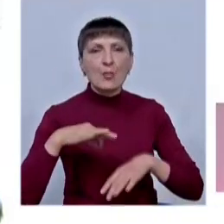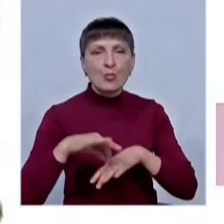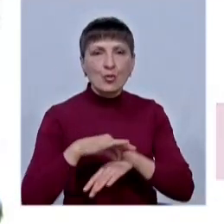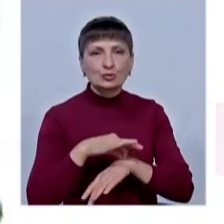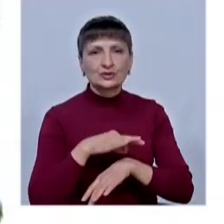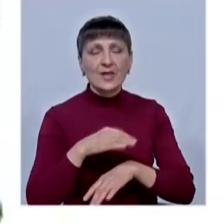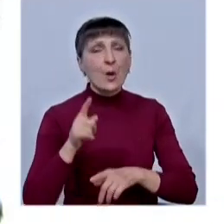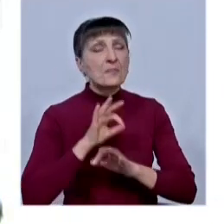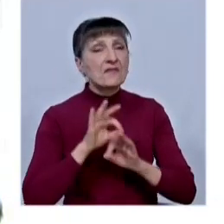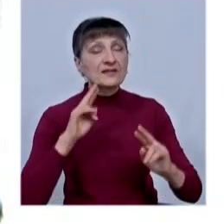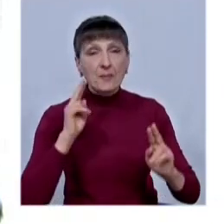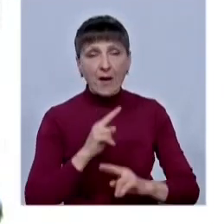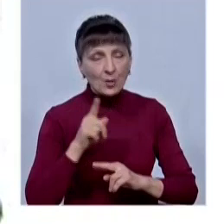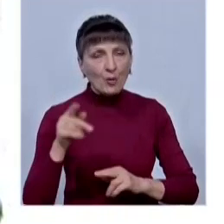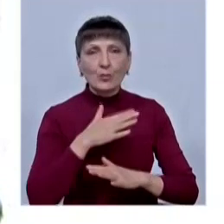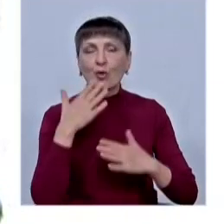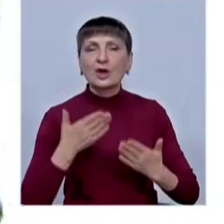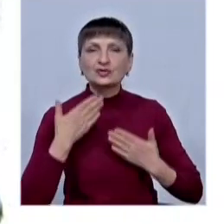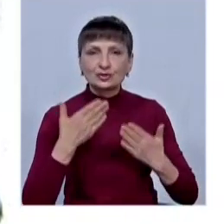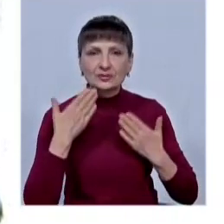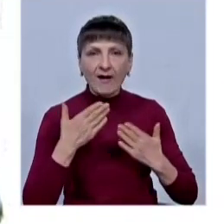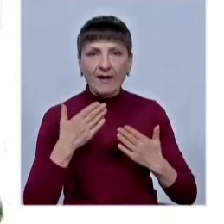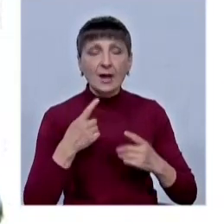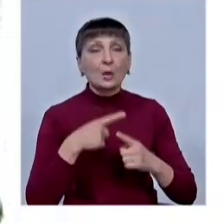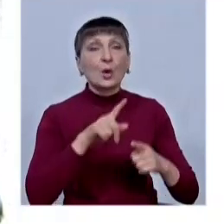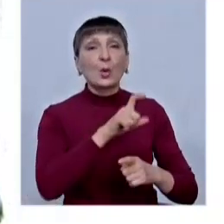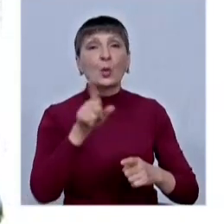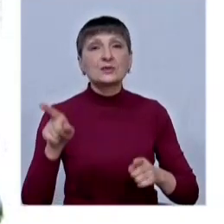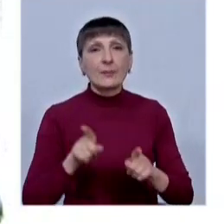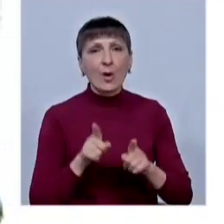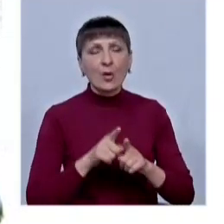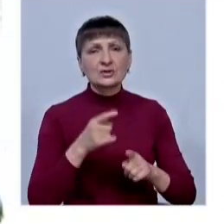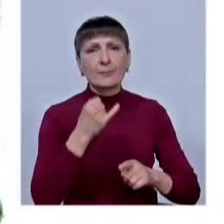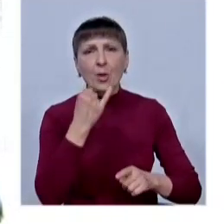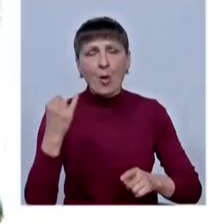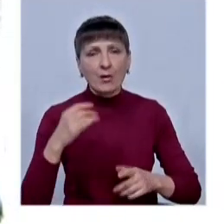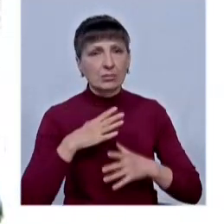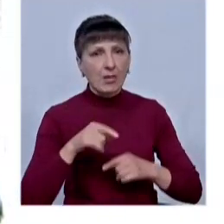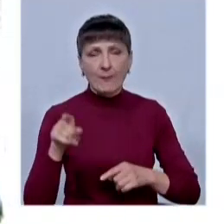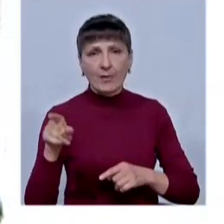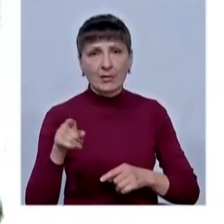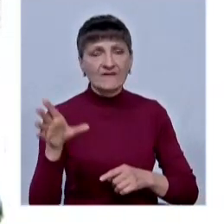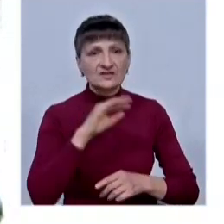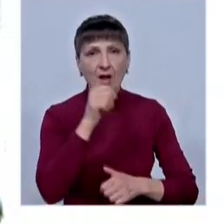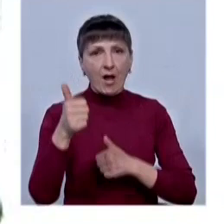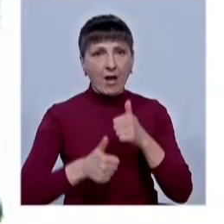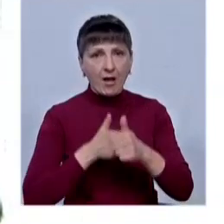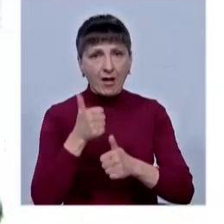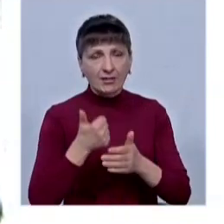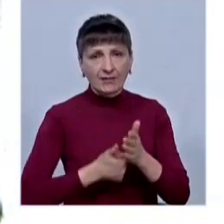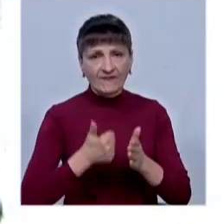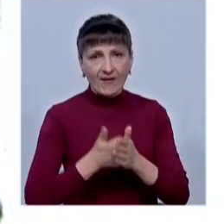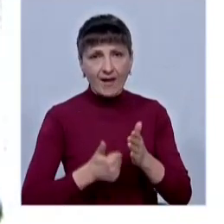прекрасно поет много читает я не встречала человека который мог бы негативно высказаться о беркуте мажитович а вот как я бы